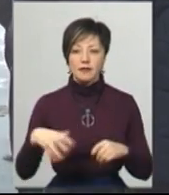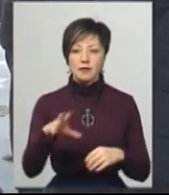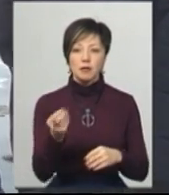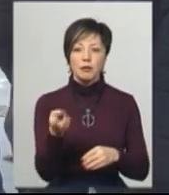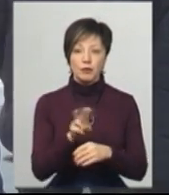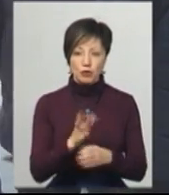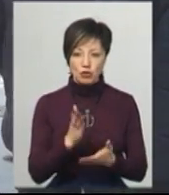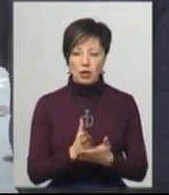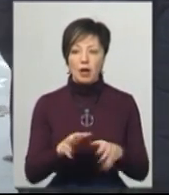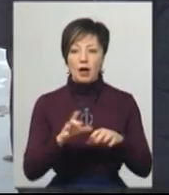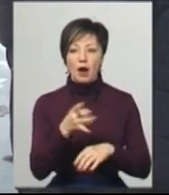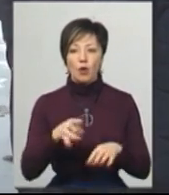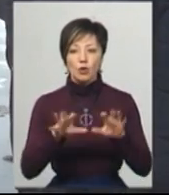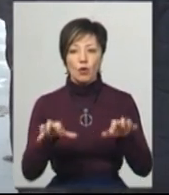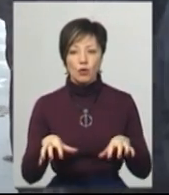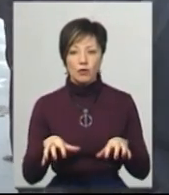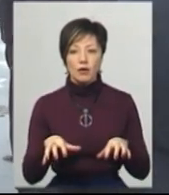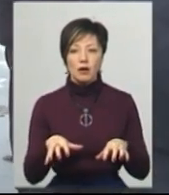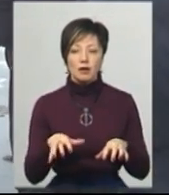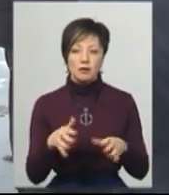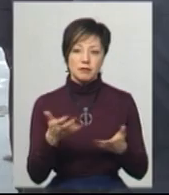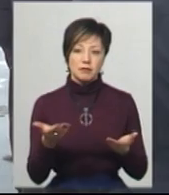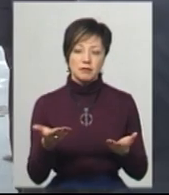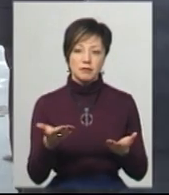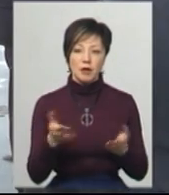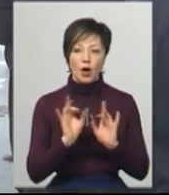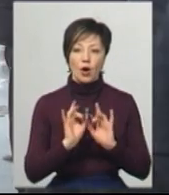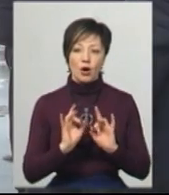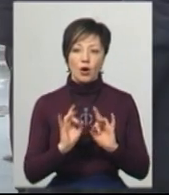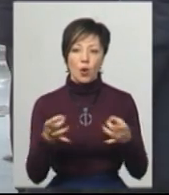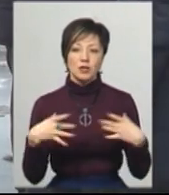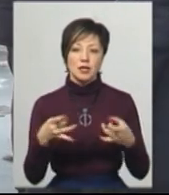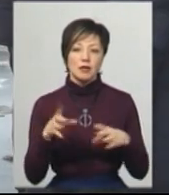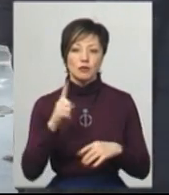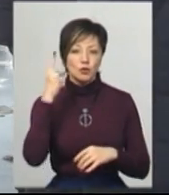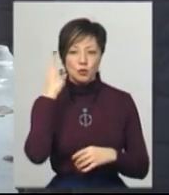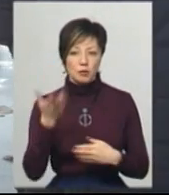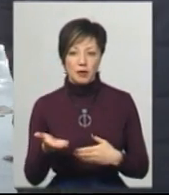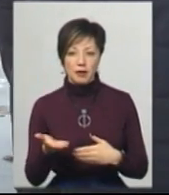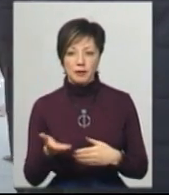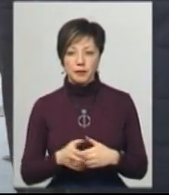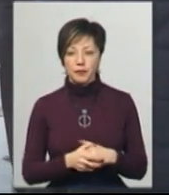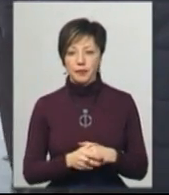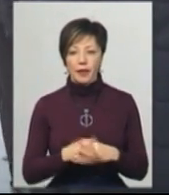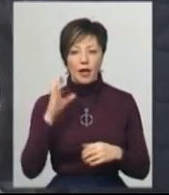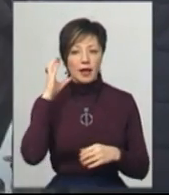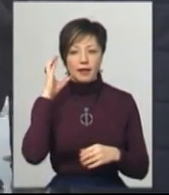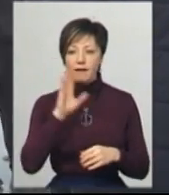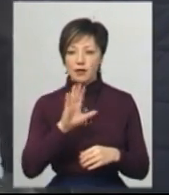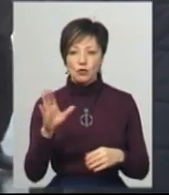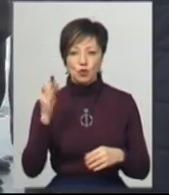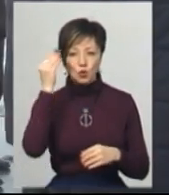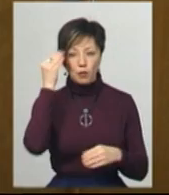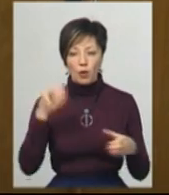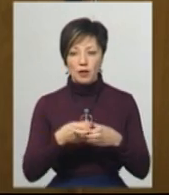прийшли. Районний голова, грубо кажучи, розказав нам те, що він думає. Не вислухавши думки колективу,